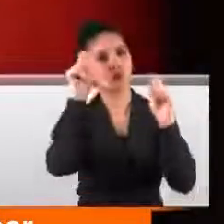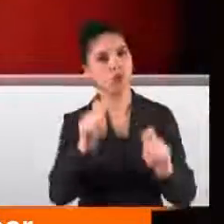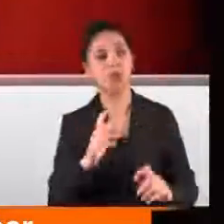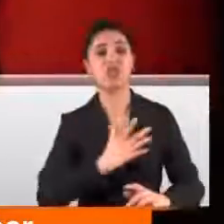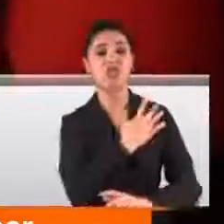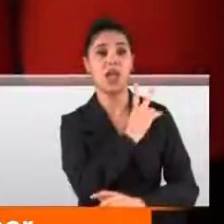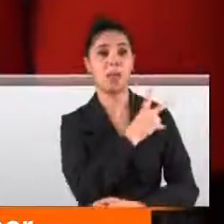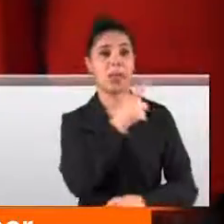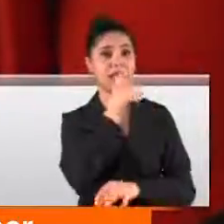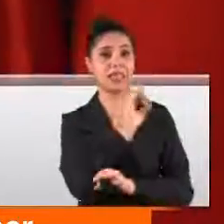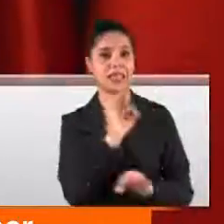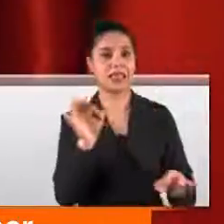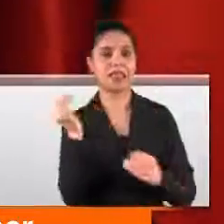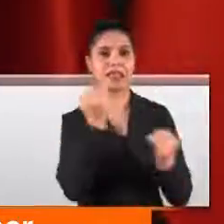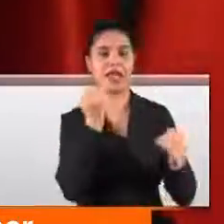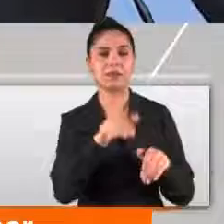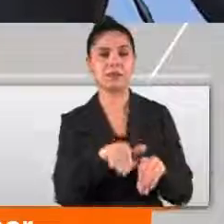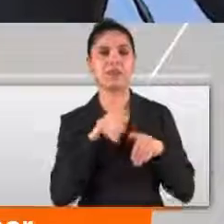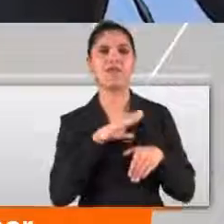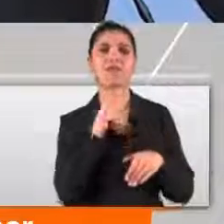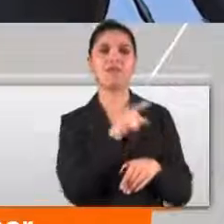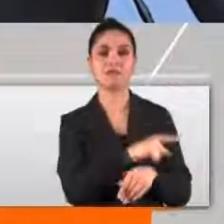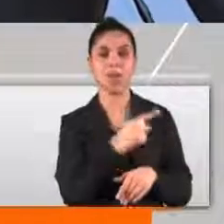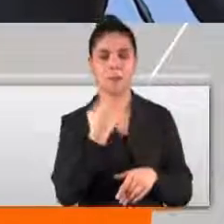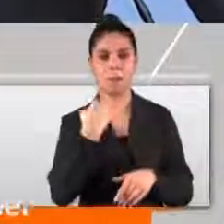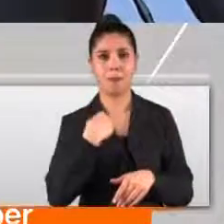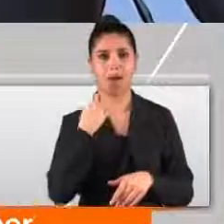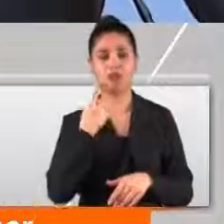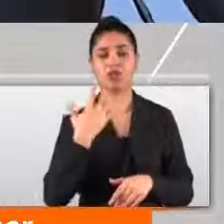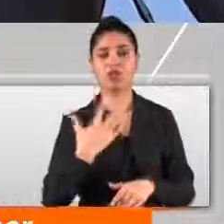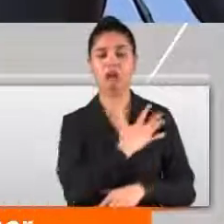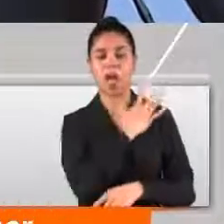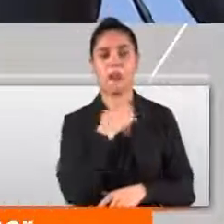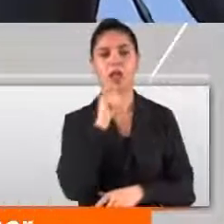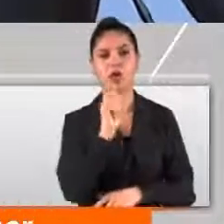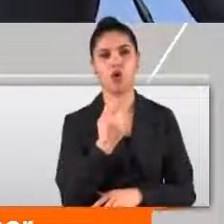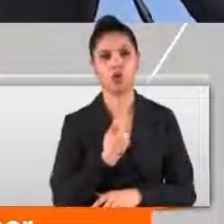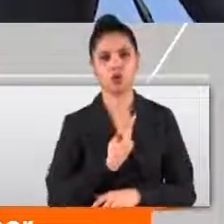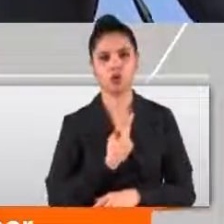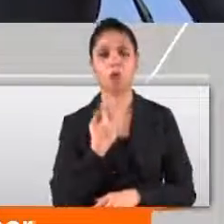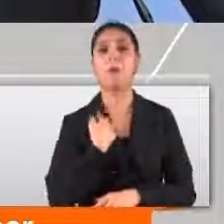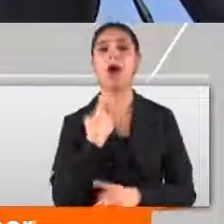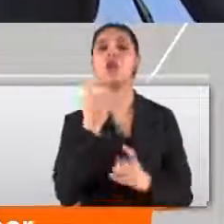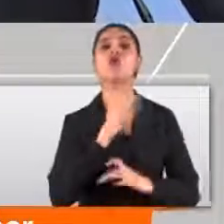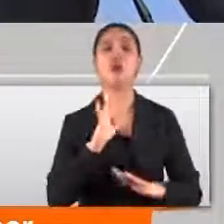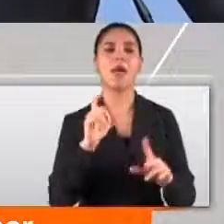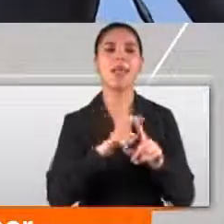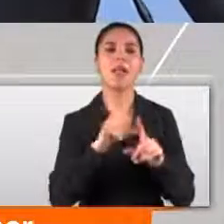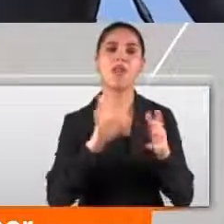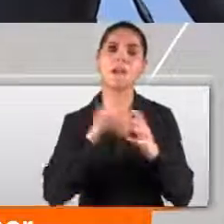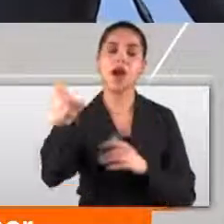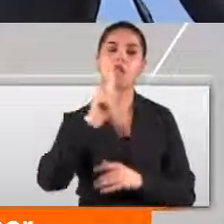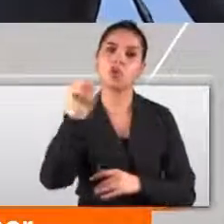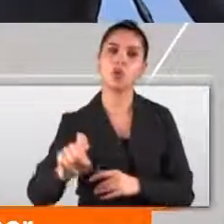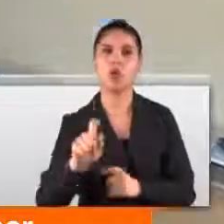temkinli. Tartışmaların uzağında durmaya çalışıyorlar. Arkadaşlar ben Cumhuriyet Halk Partisi'nin sözcüsüyüm. Bu soruyu bana değil, Deva Partisi'nin